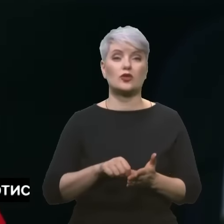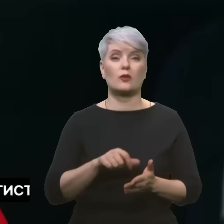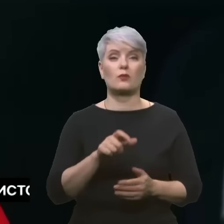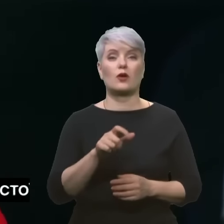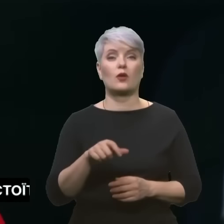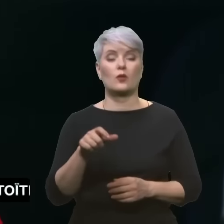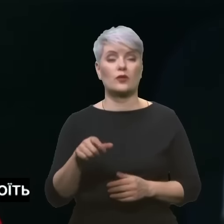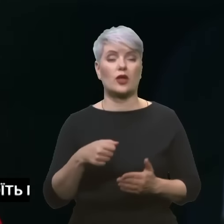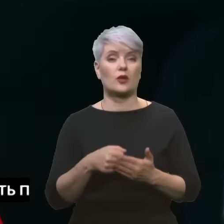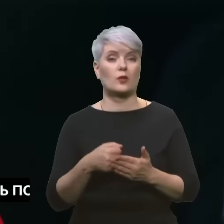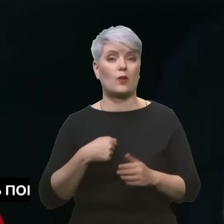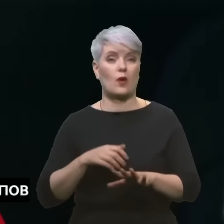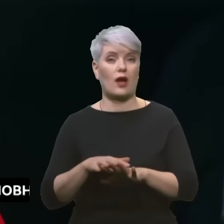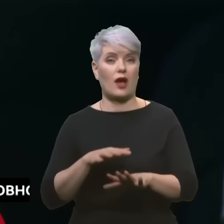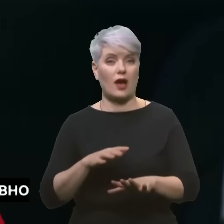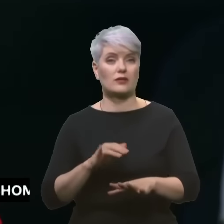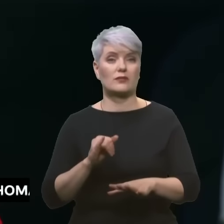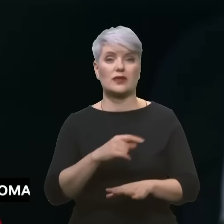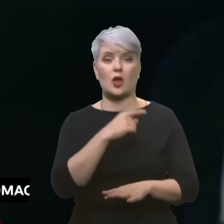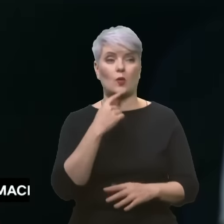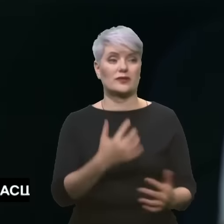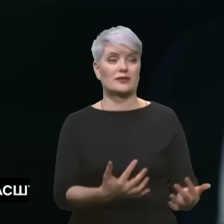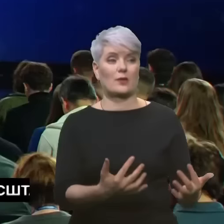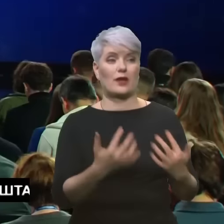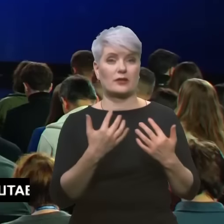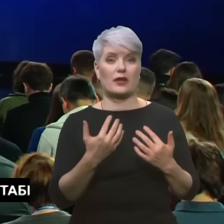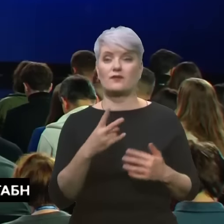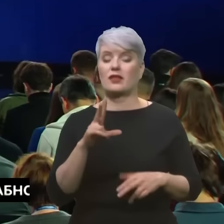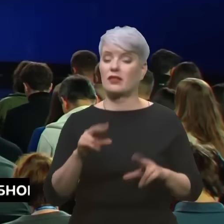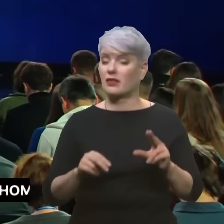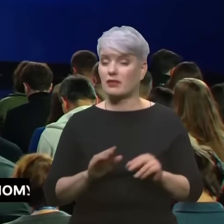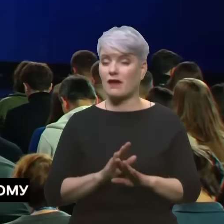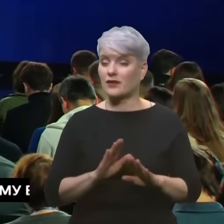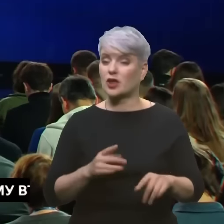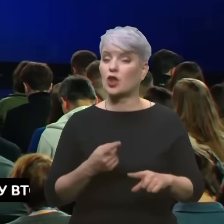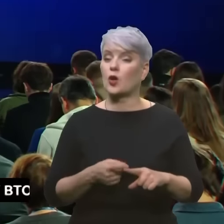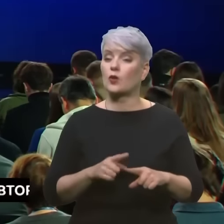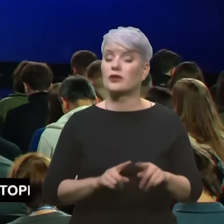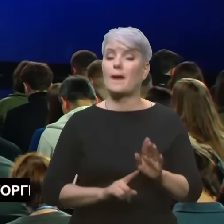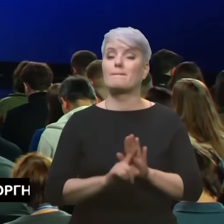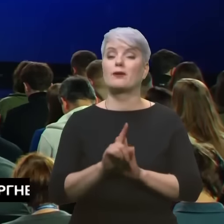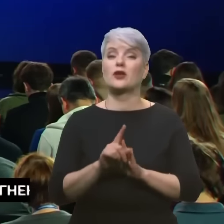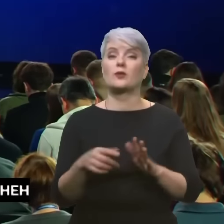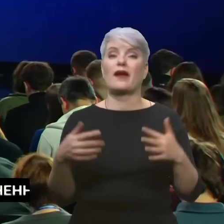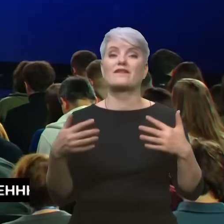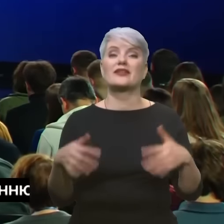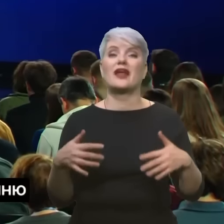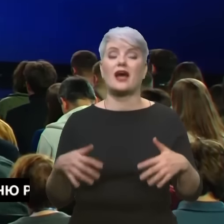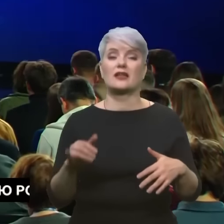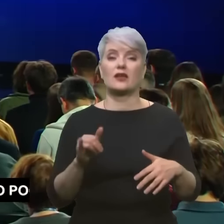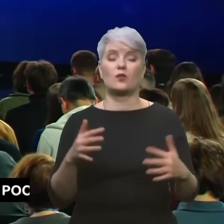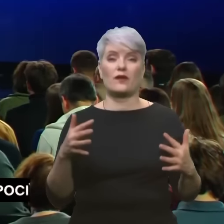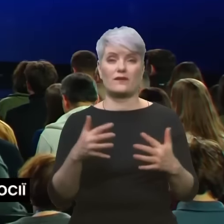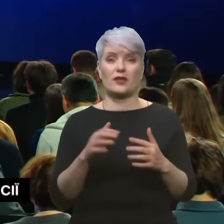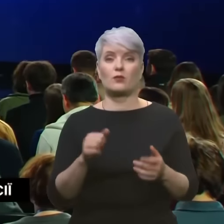атаки. Скажіть, будь ласка, чи не вважаєте, що, можливо, це початок втрати у війні, що ви можете